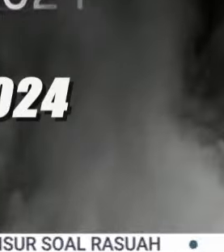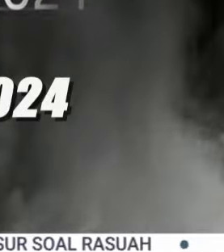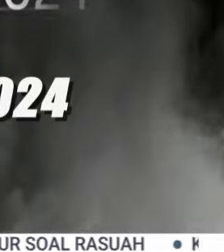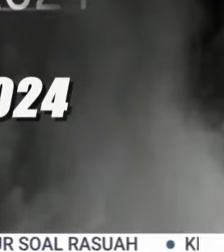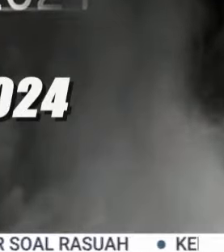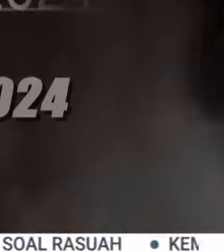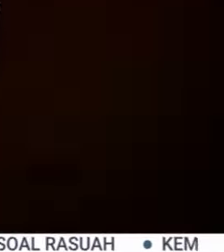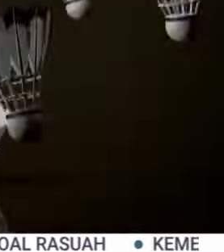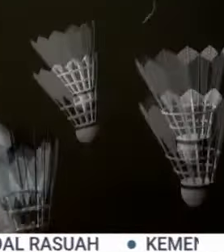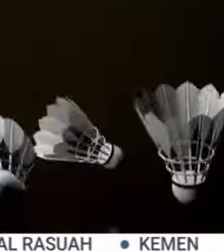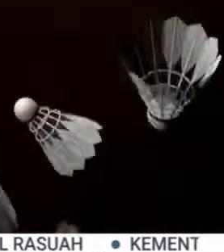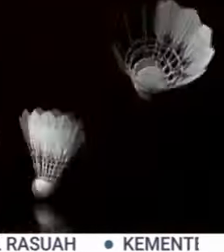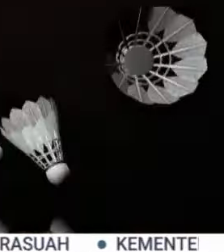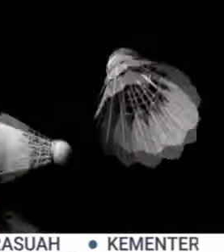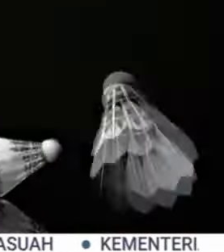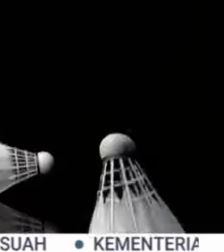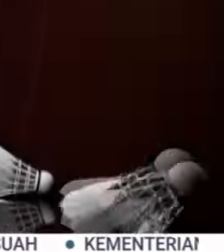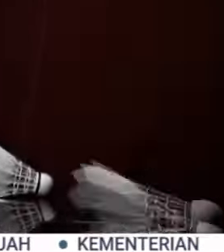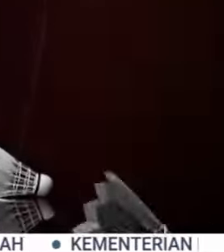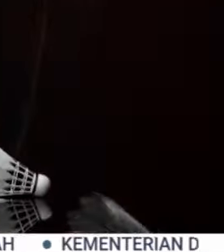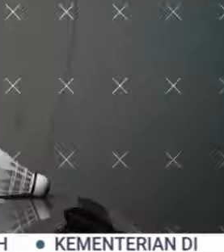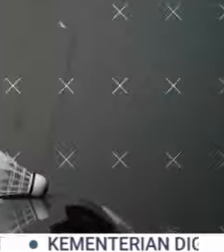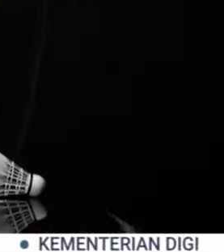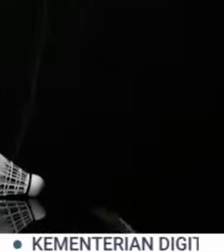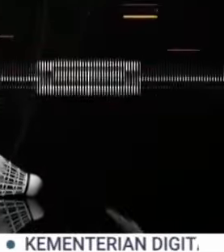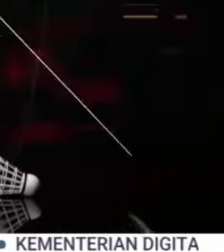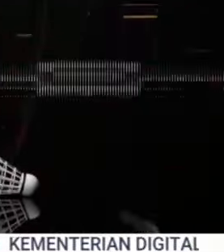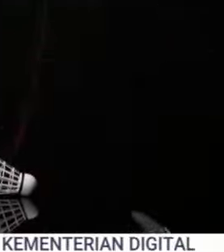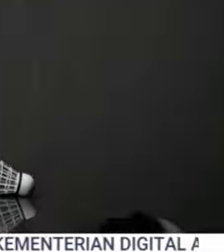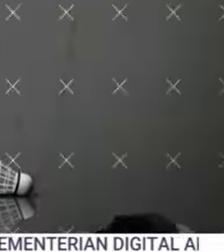terbuka Malaysia hanya di